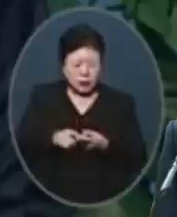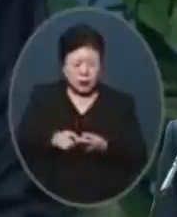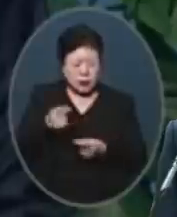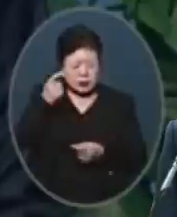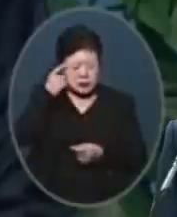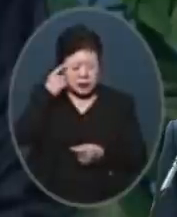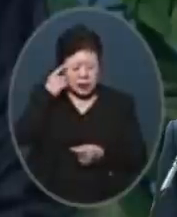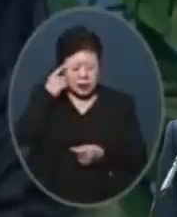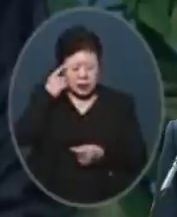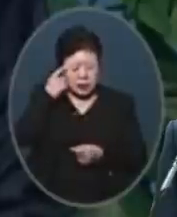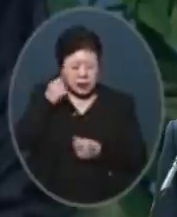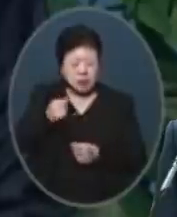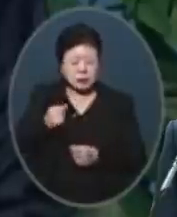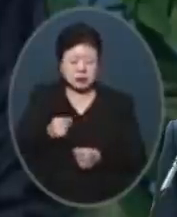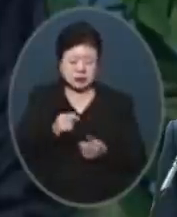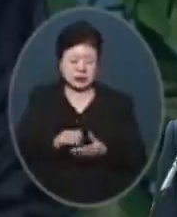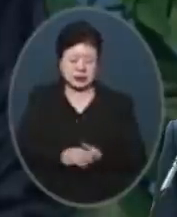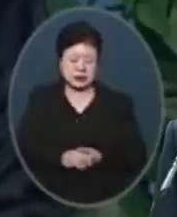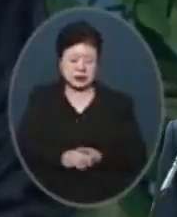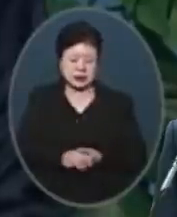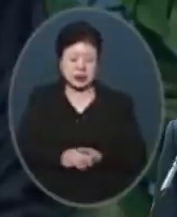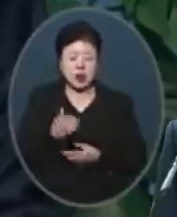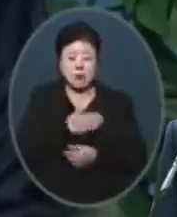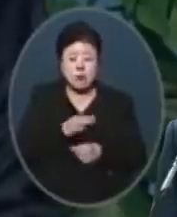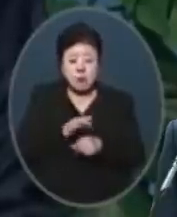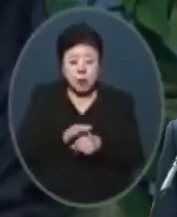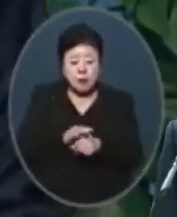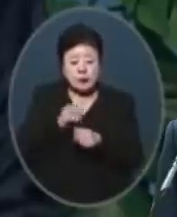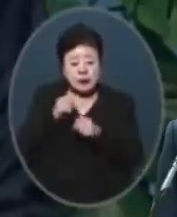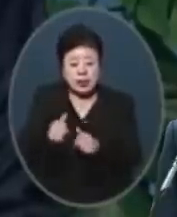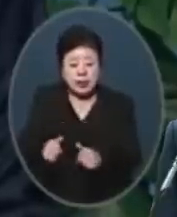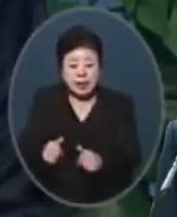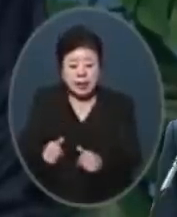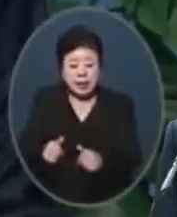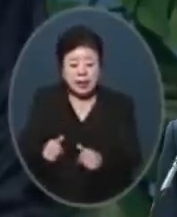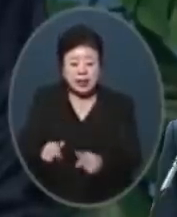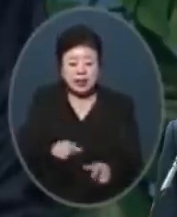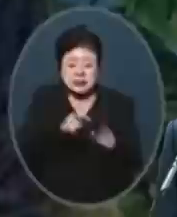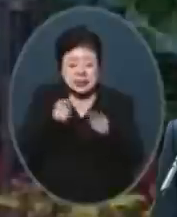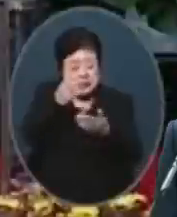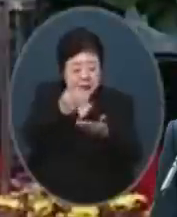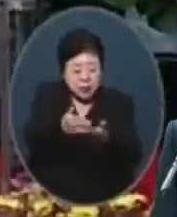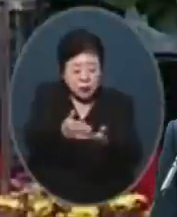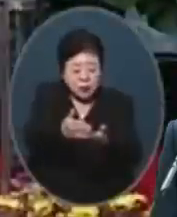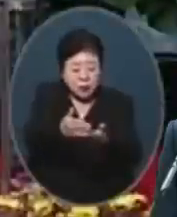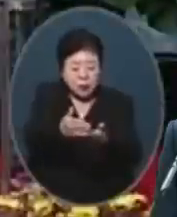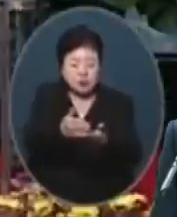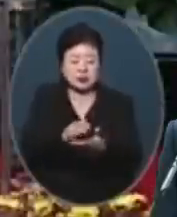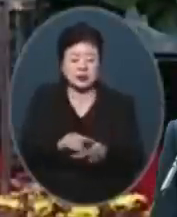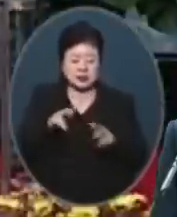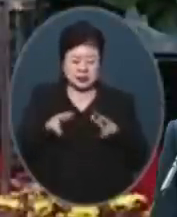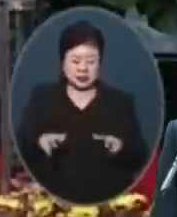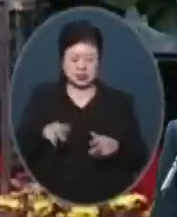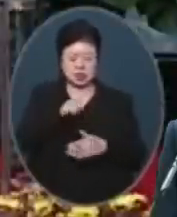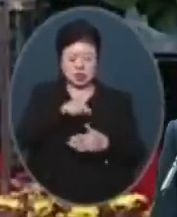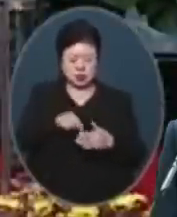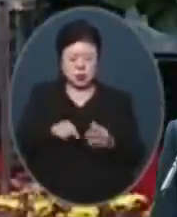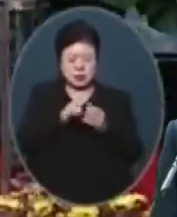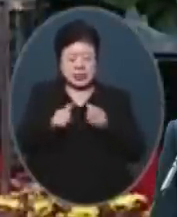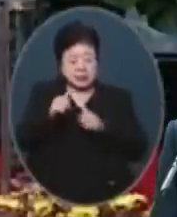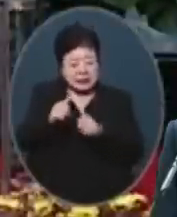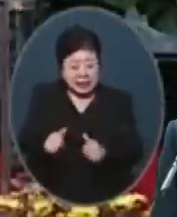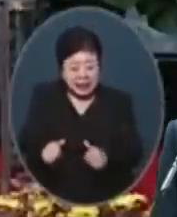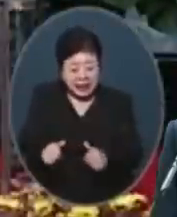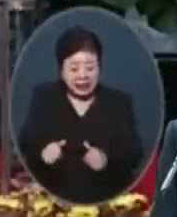생각을 하고 삽니다. 육체를 따라 살지 말고 이제는 속 사람을 따라